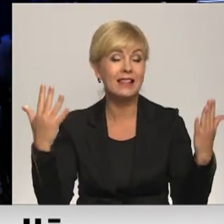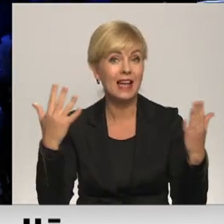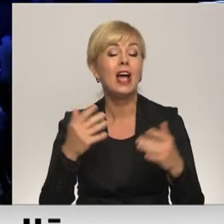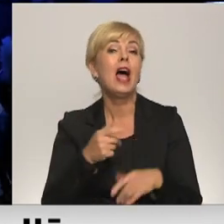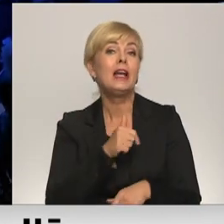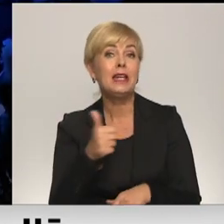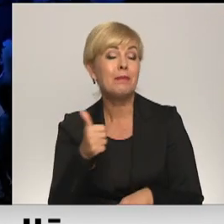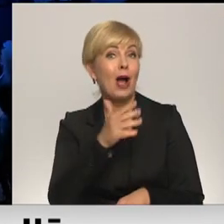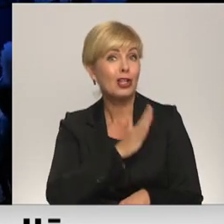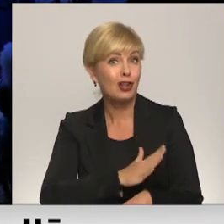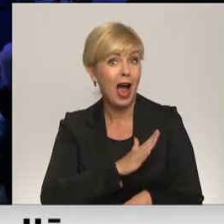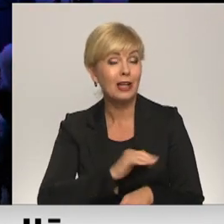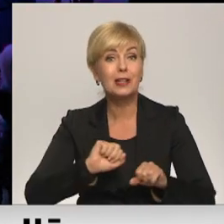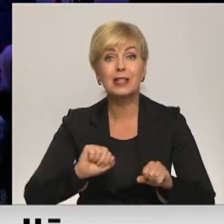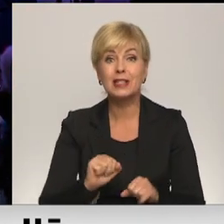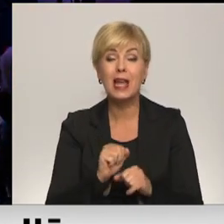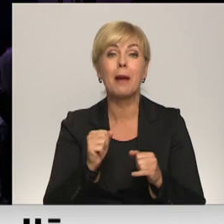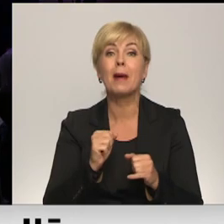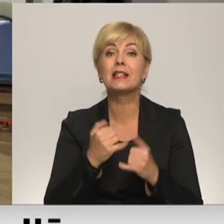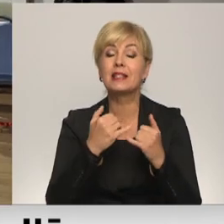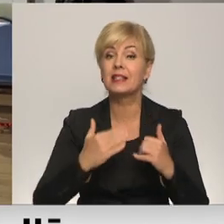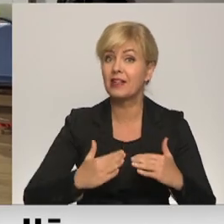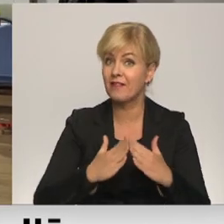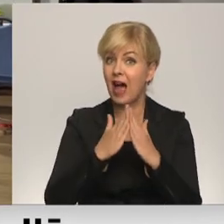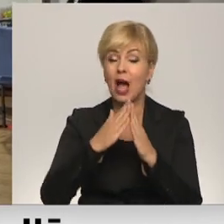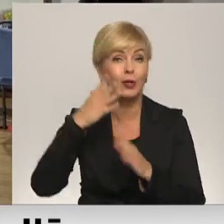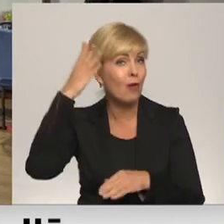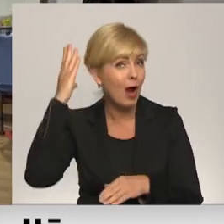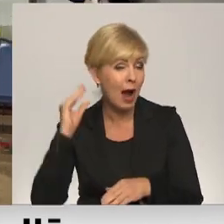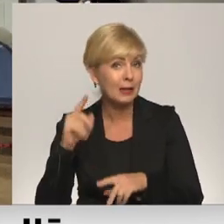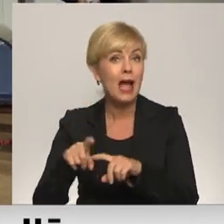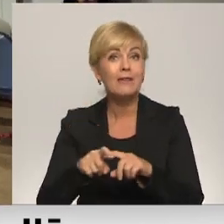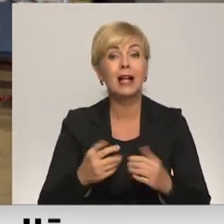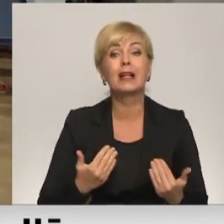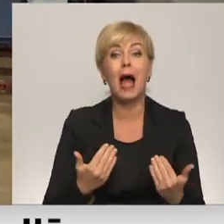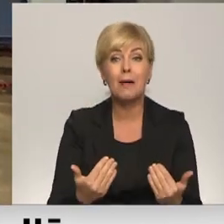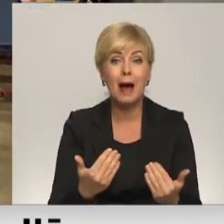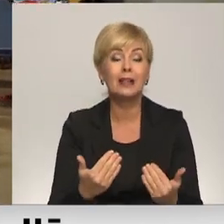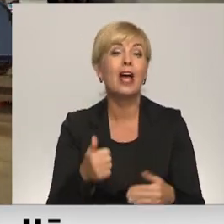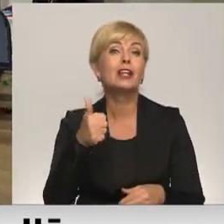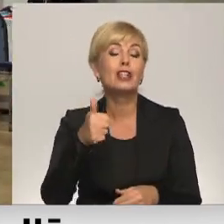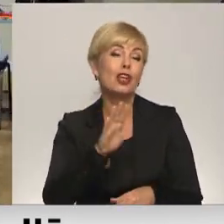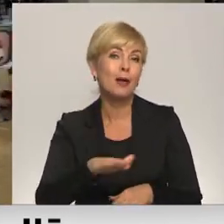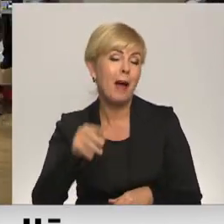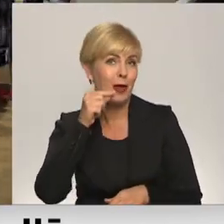Īpaši gaidīts tika Ziemassvētku vecītis, kura kamanas vilka seši bērnu tēvi.